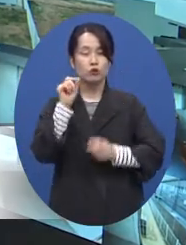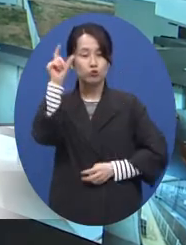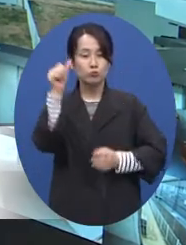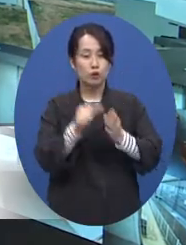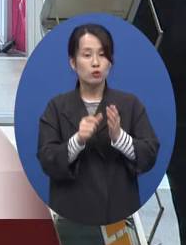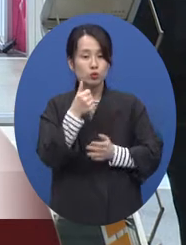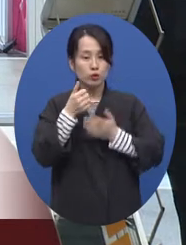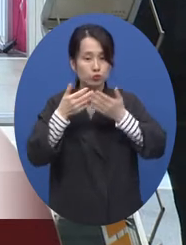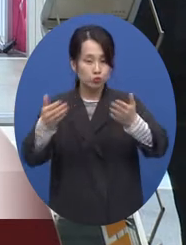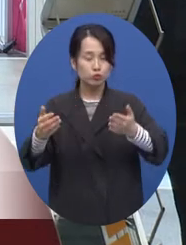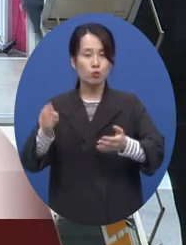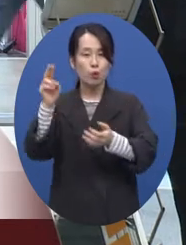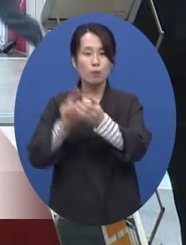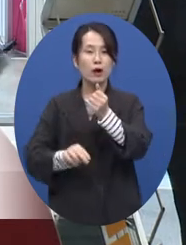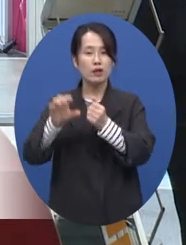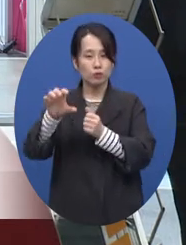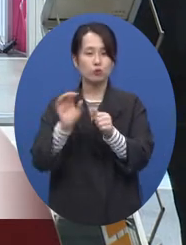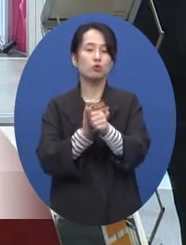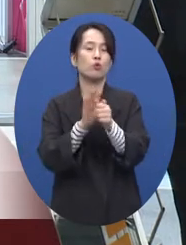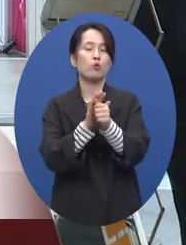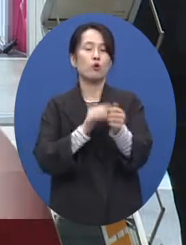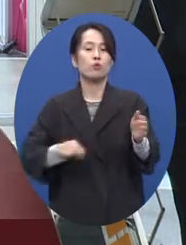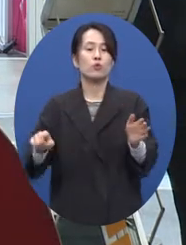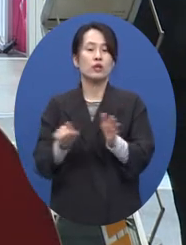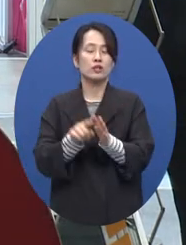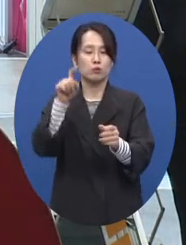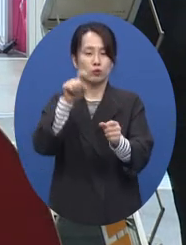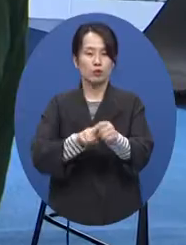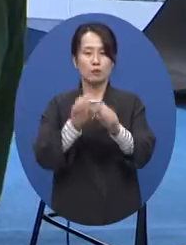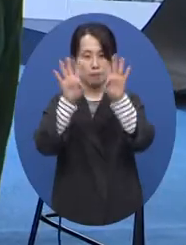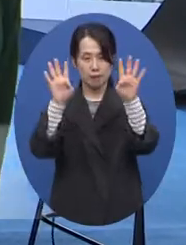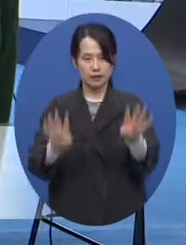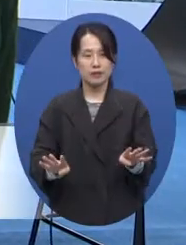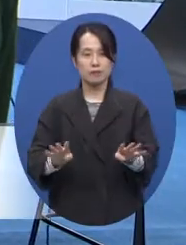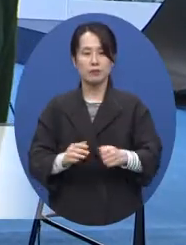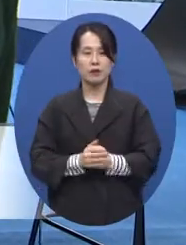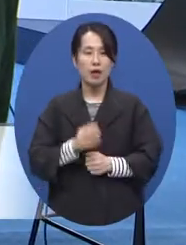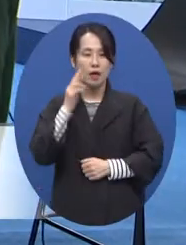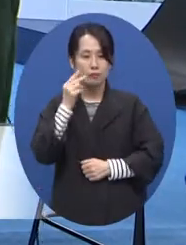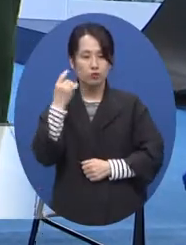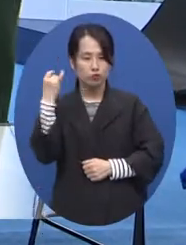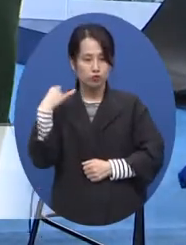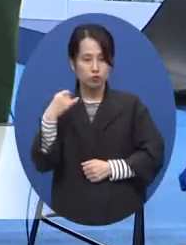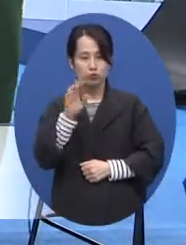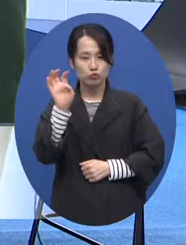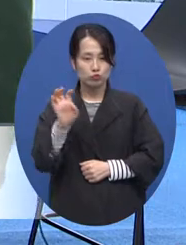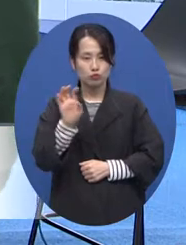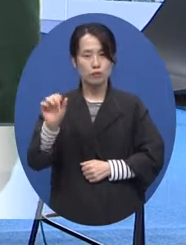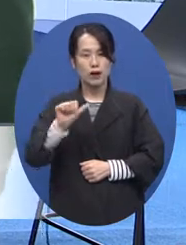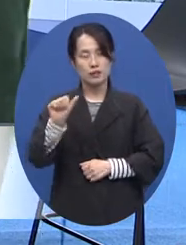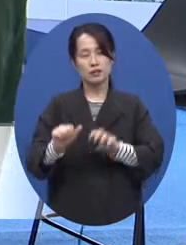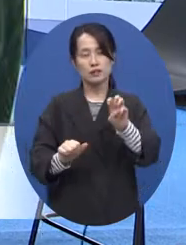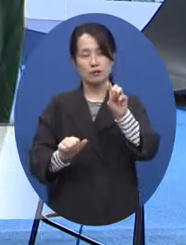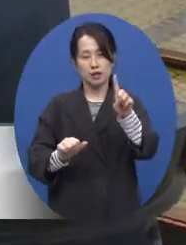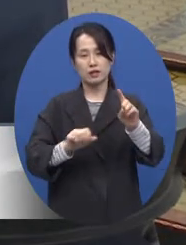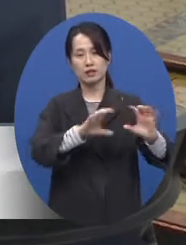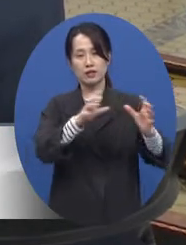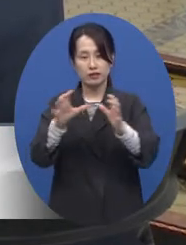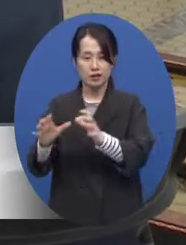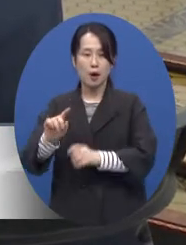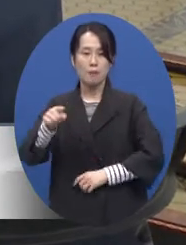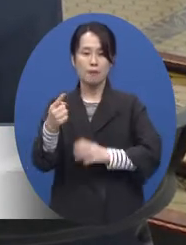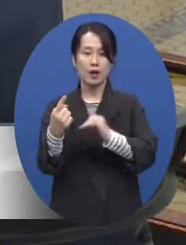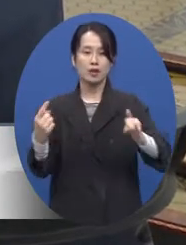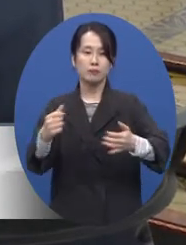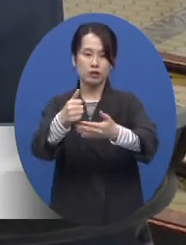제품을 소개하고 판로 개척을 위해 마련된 박람회입니다. 미국과 중국, 유럽, 아세안 31개국 100여